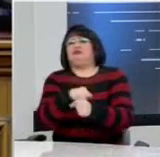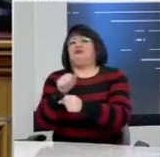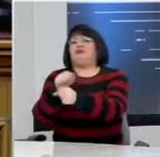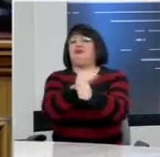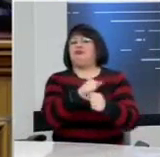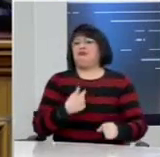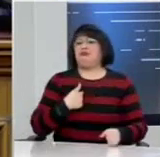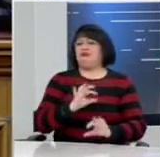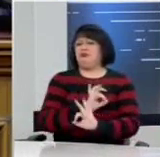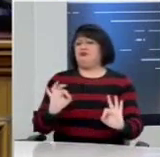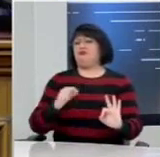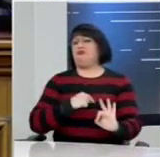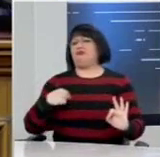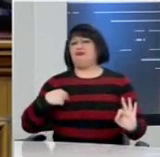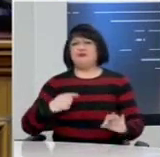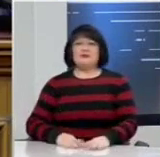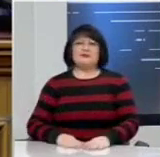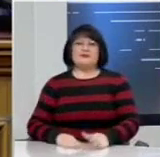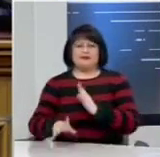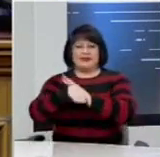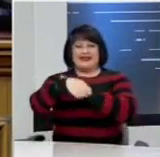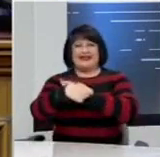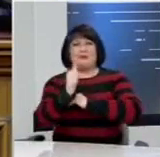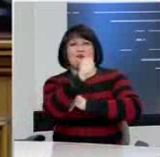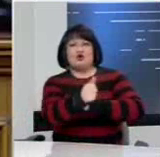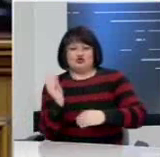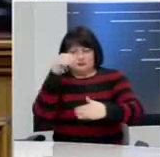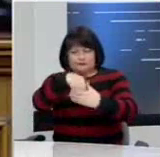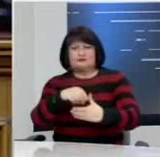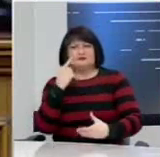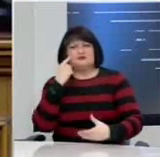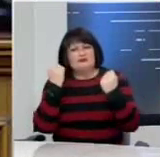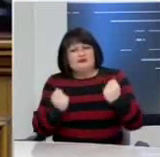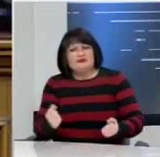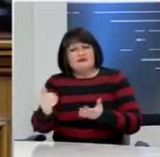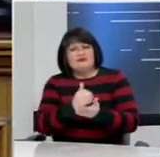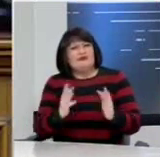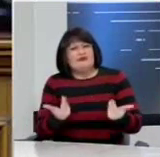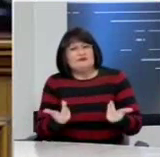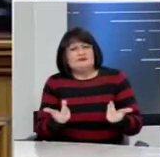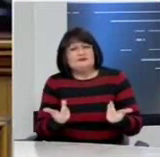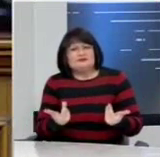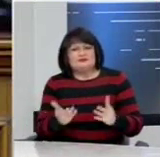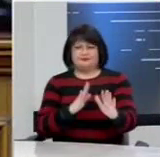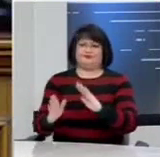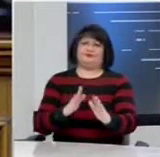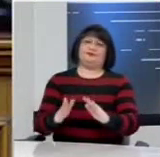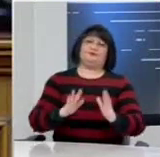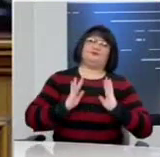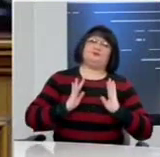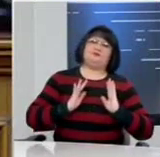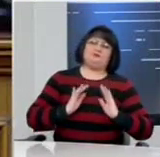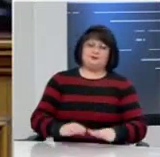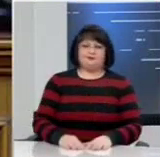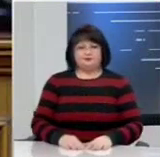στελέχη έχουν αυταπάγγελτη ποινική δίωξη για κακουργήματα, αποκτούν ασυλία. Και με αυτόν τον